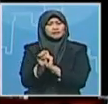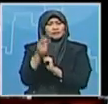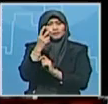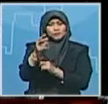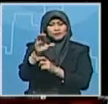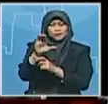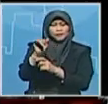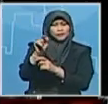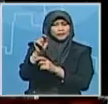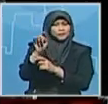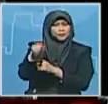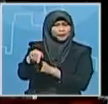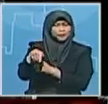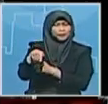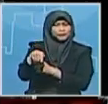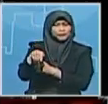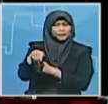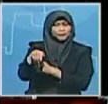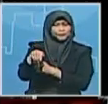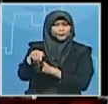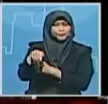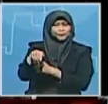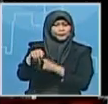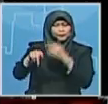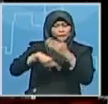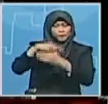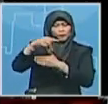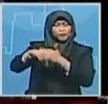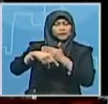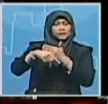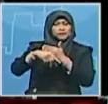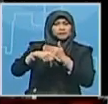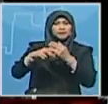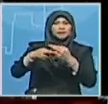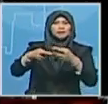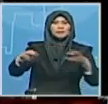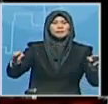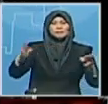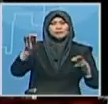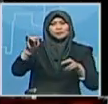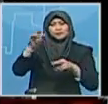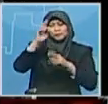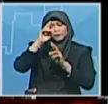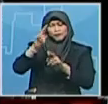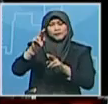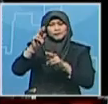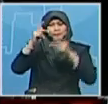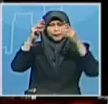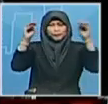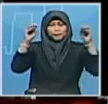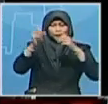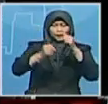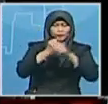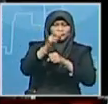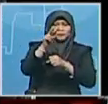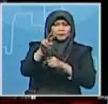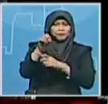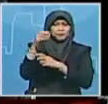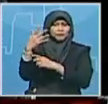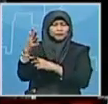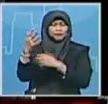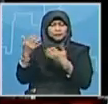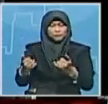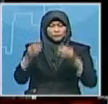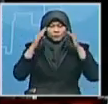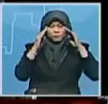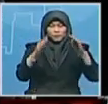CITP, kita panggil Construction CITP. Industry Transformation Program. Dilancarkan oleh Yang Berhormat Perdana Menteri pada tahun 2015. Yang kita